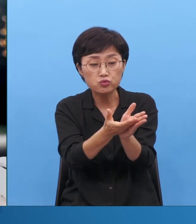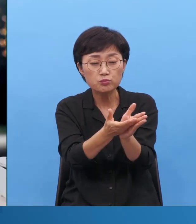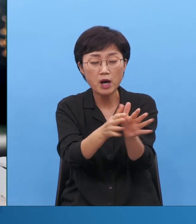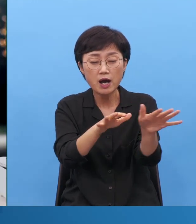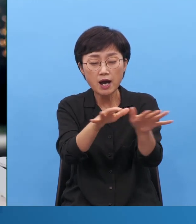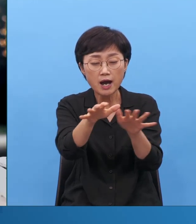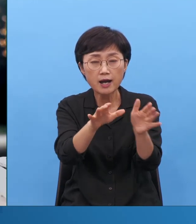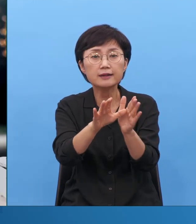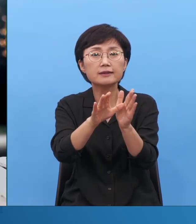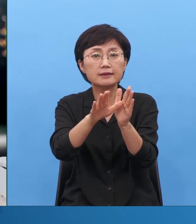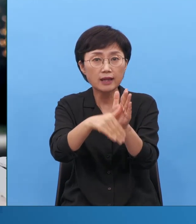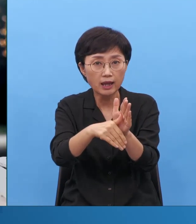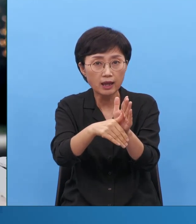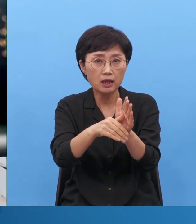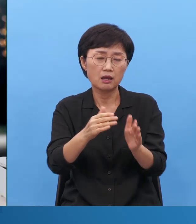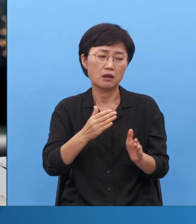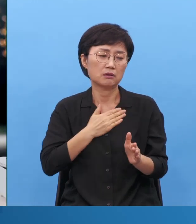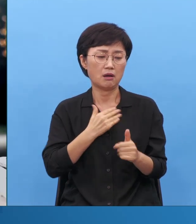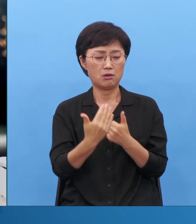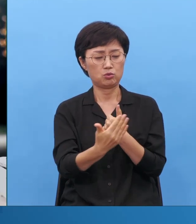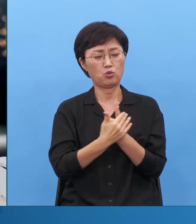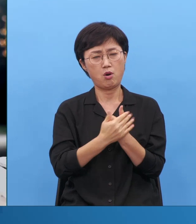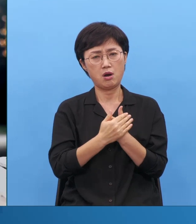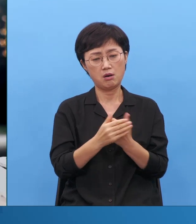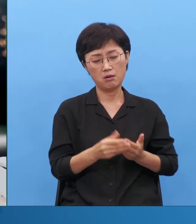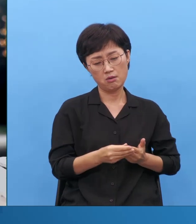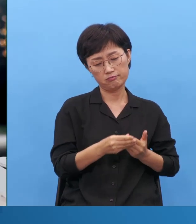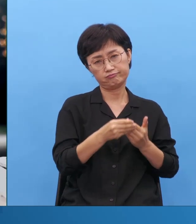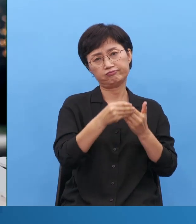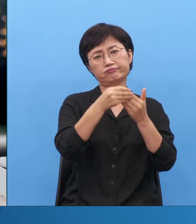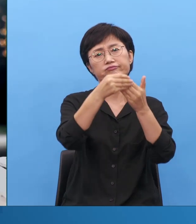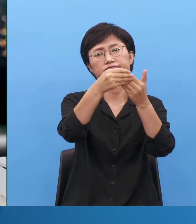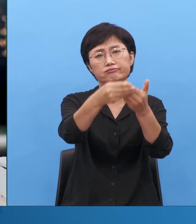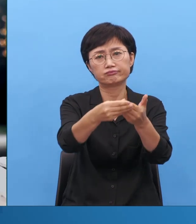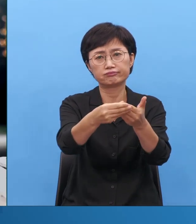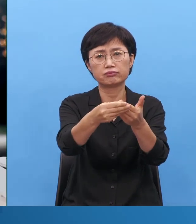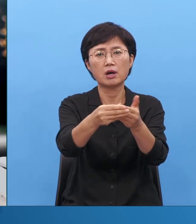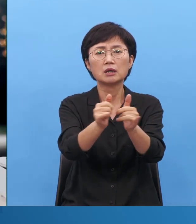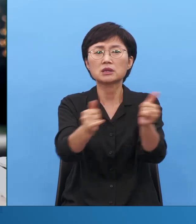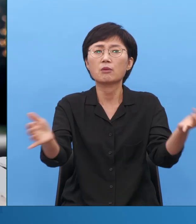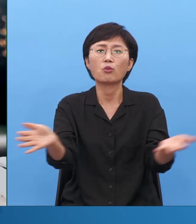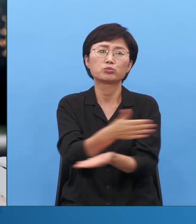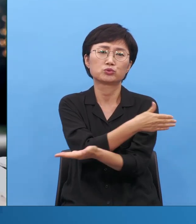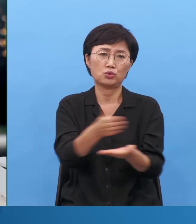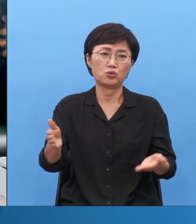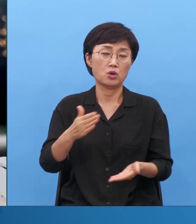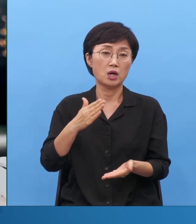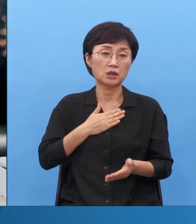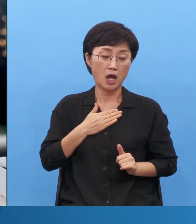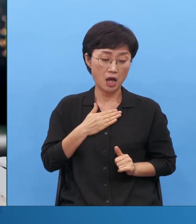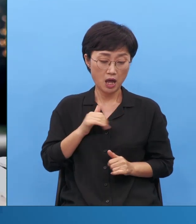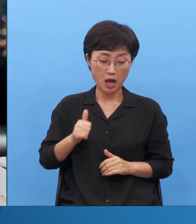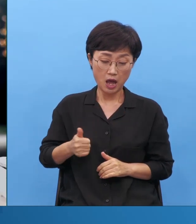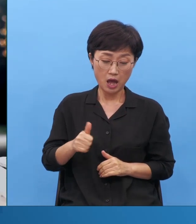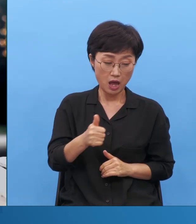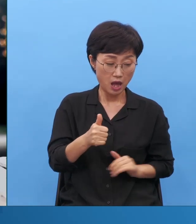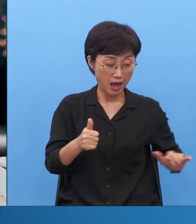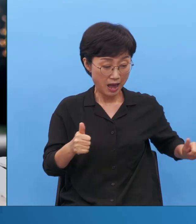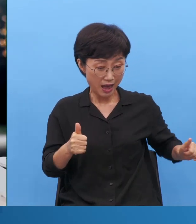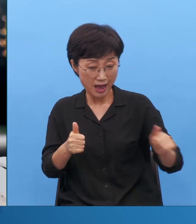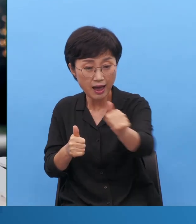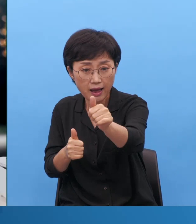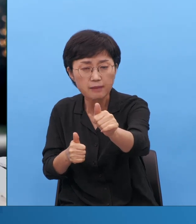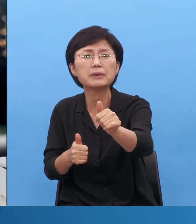대답하되 주여 물이 움직일 때에 나를 못에 넣어주는 사람이 없어 내가 가는 동안에 다른 사람이